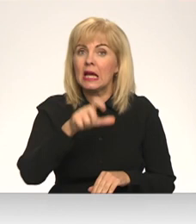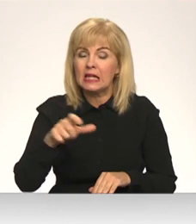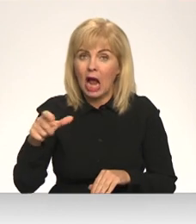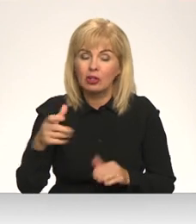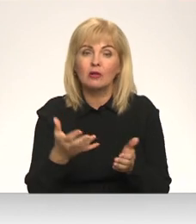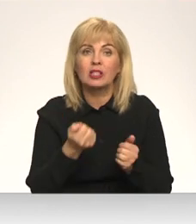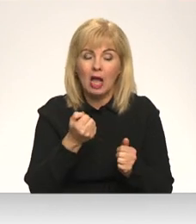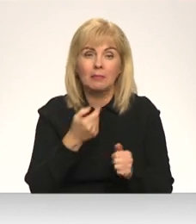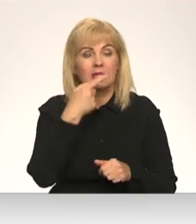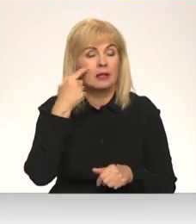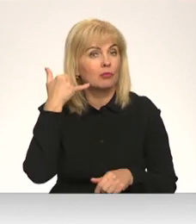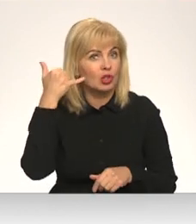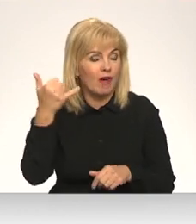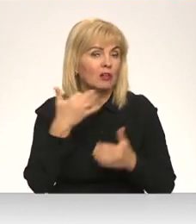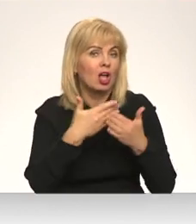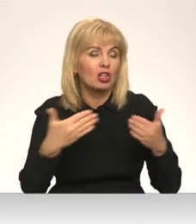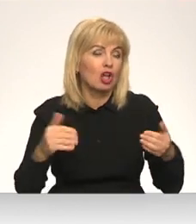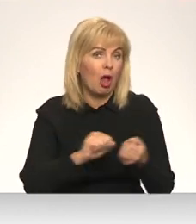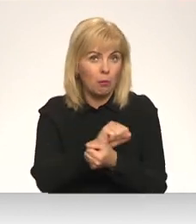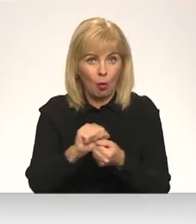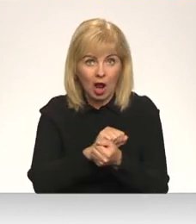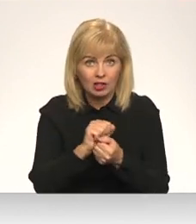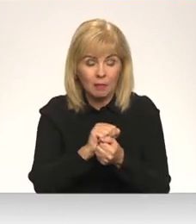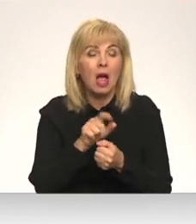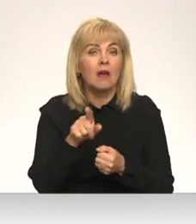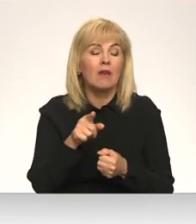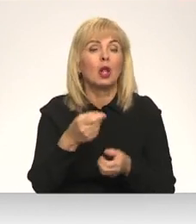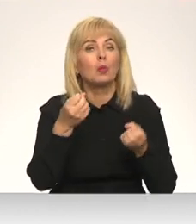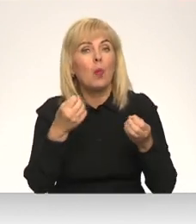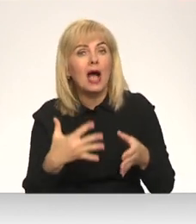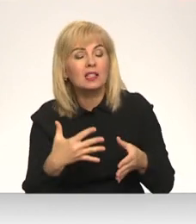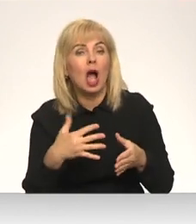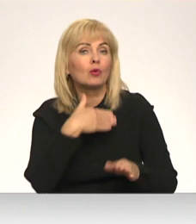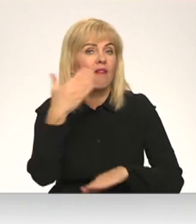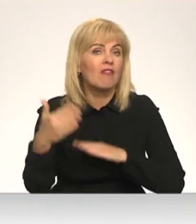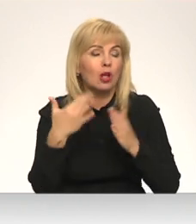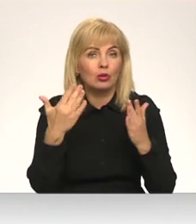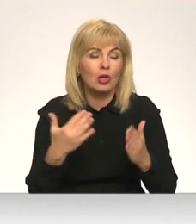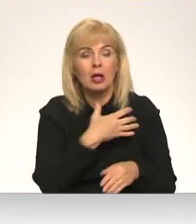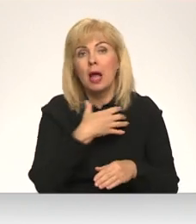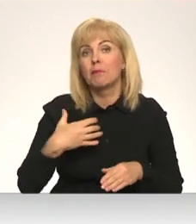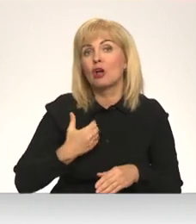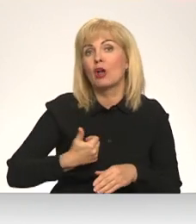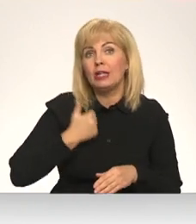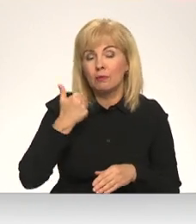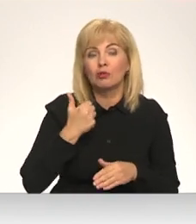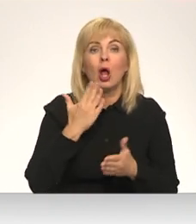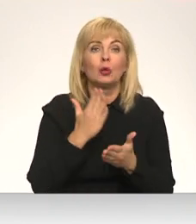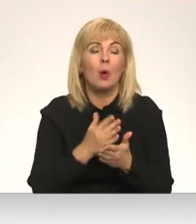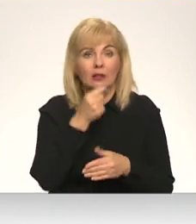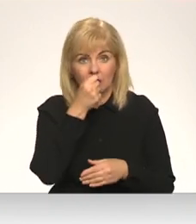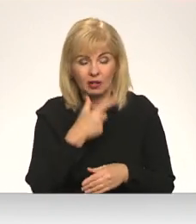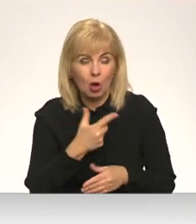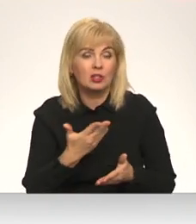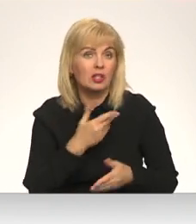vairāk nekā 100 zvanu par dažādiem postījumiem. Joprojām tiek apzināts vētras sekas arī pašvaldību īpašumos. Par notikušo traģēdiju, kad